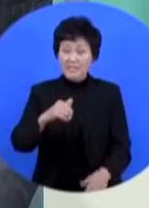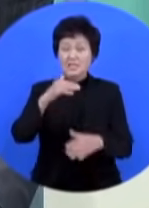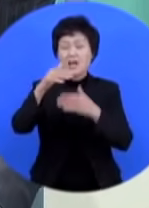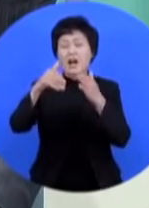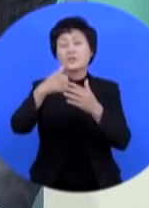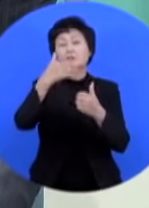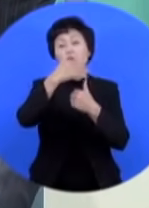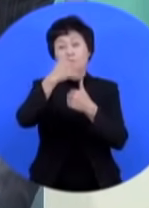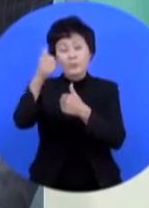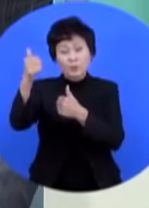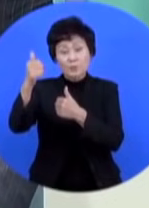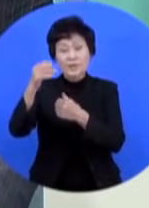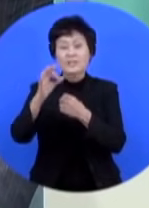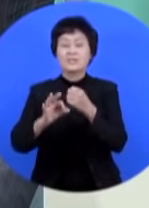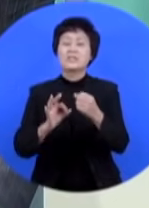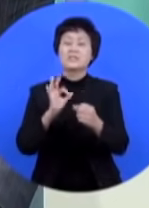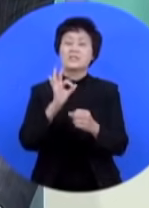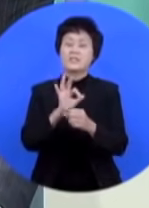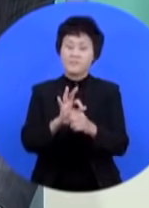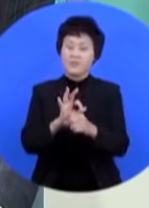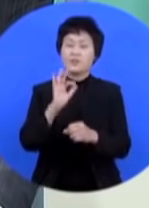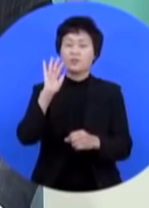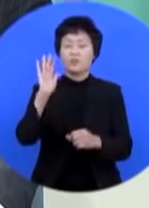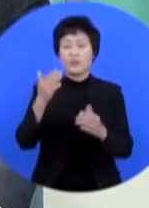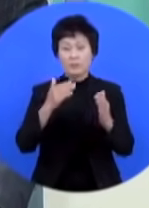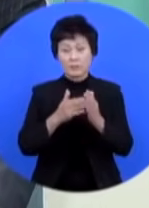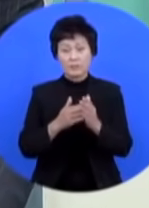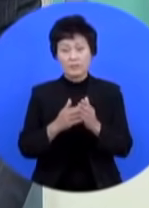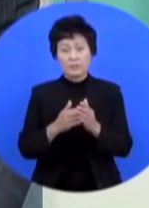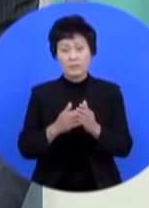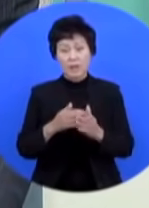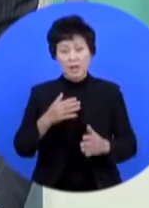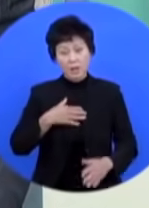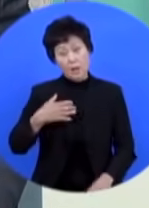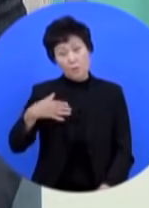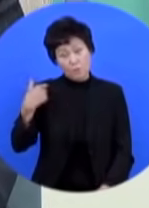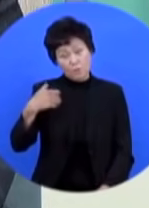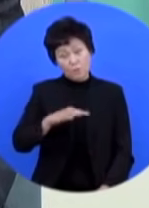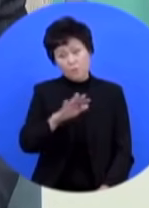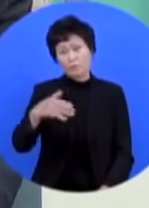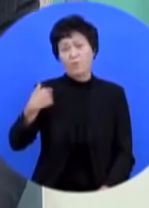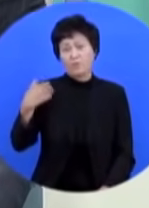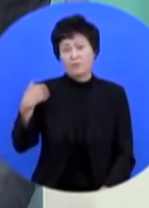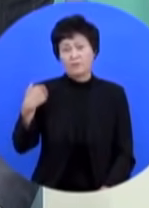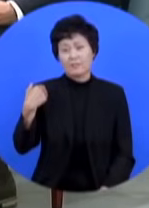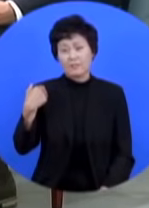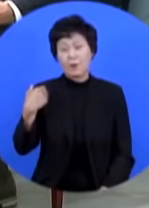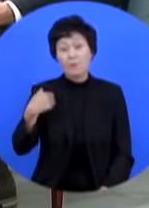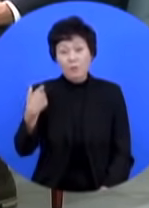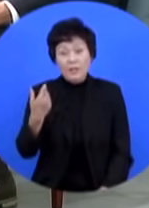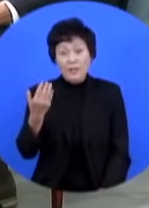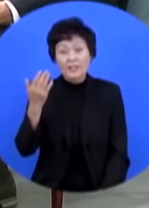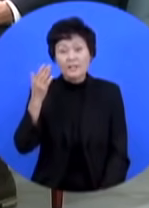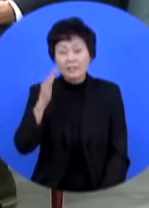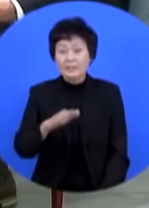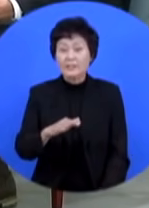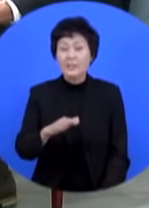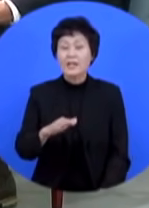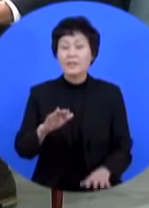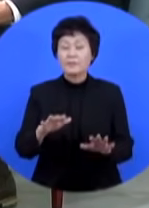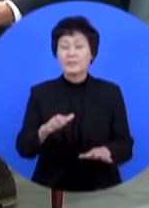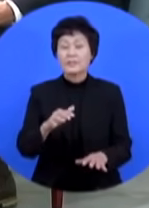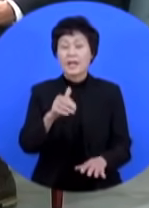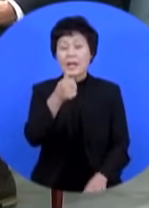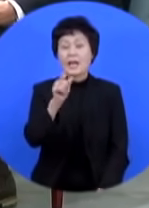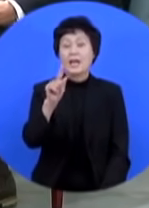그러니까요. 근데 왜 이렇게 몰랐죠? 근데 우리가? 이게 우리 몰랐어요. 저도 몰랐고 네, 우리도 몰랐거든요. 네, 몰랐는데 이번에 그 합동